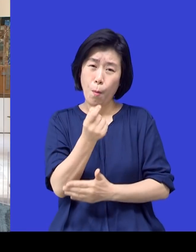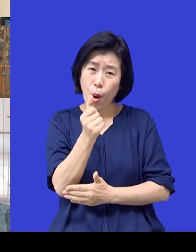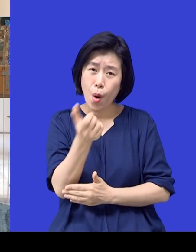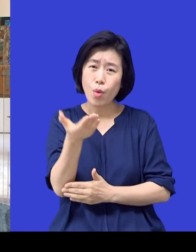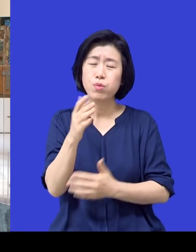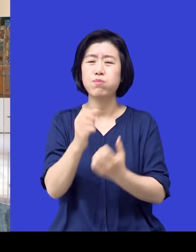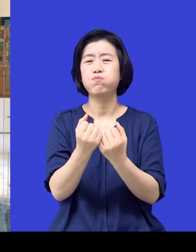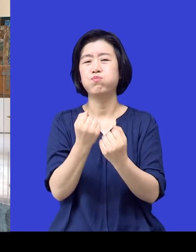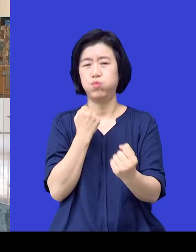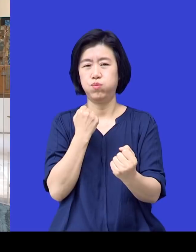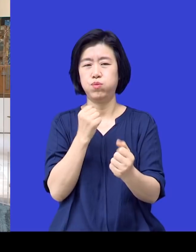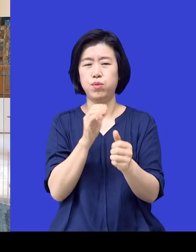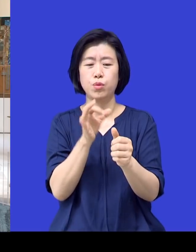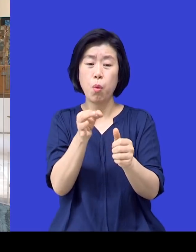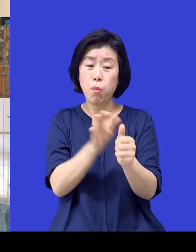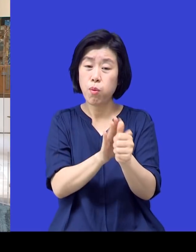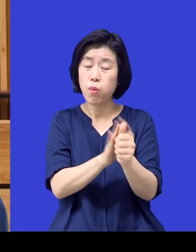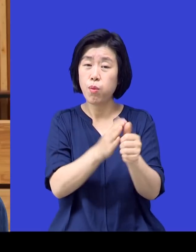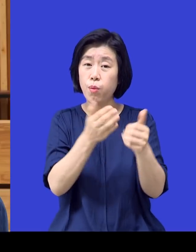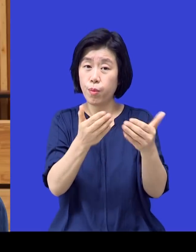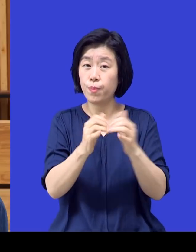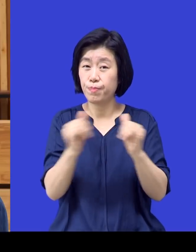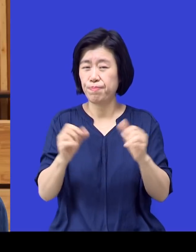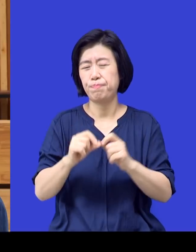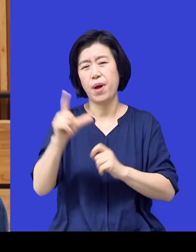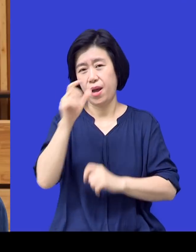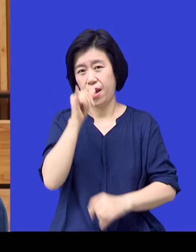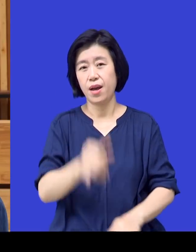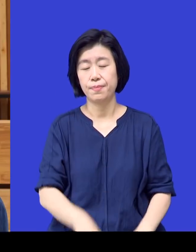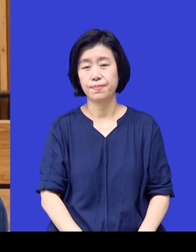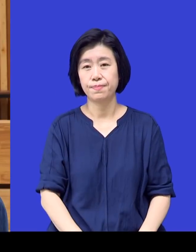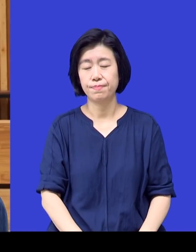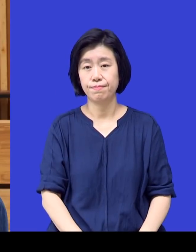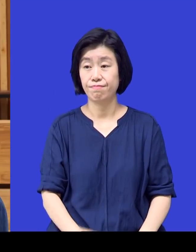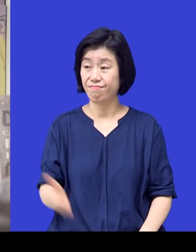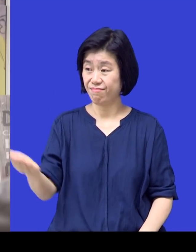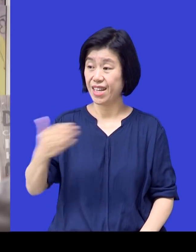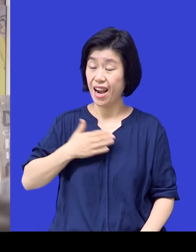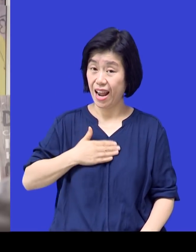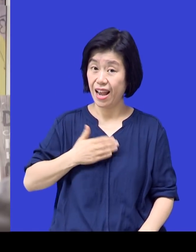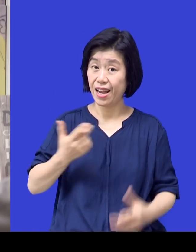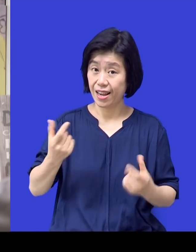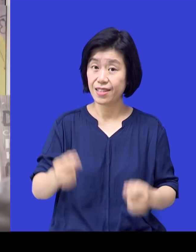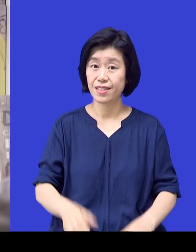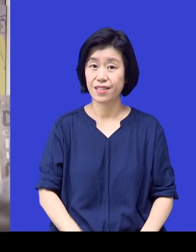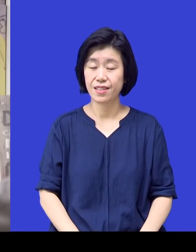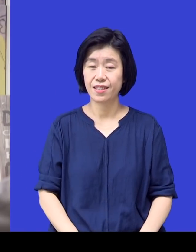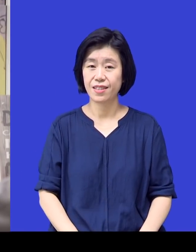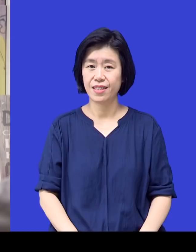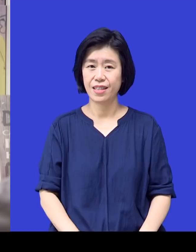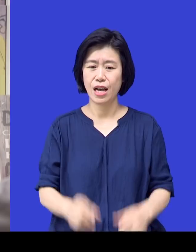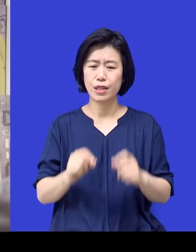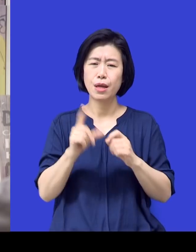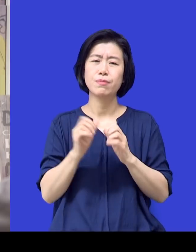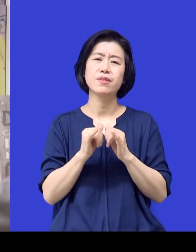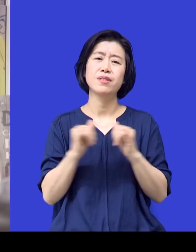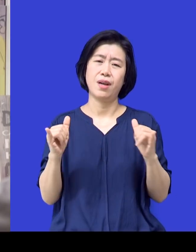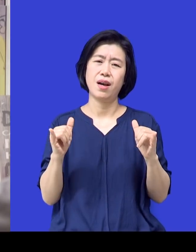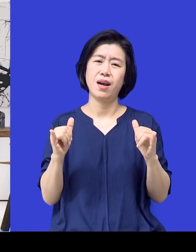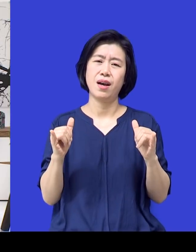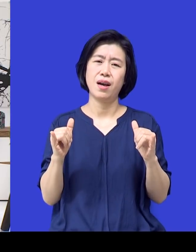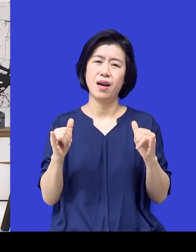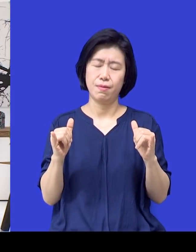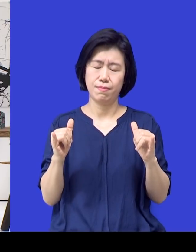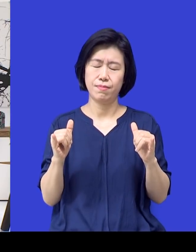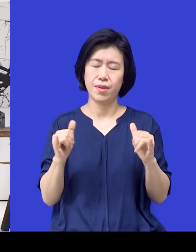많아요. 예. 그리고 저의 마음속은 우리 영훈 형제도 잘 아는 것처럼 이런 분들이 컴패션을 대표하는 사람들이다.